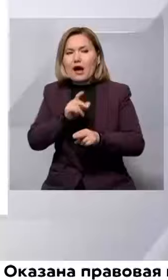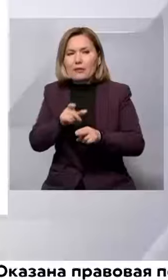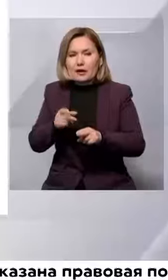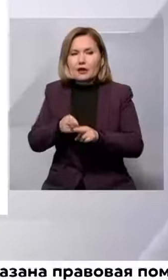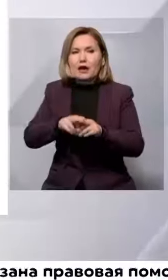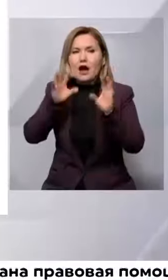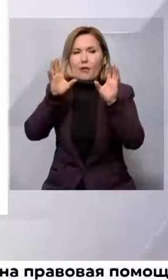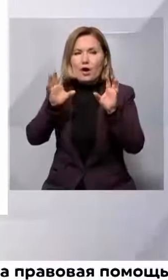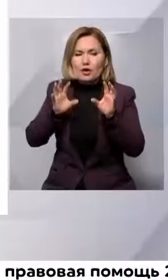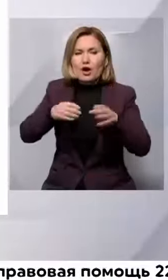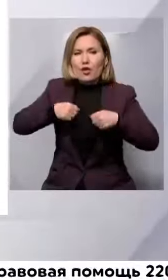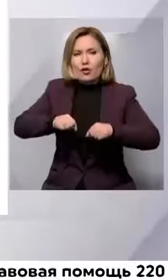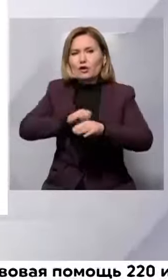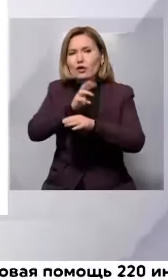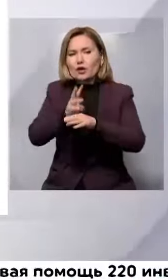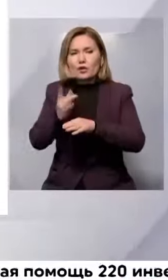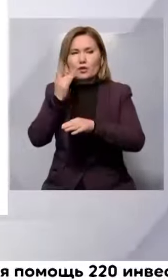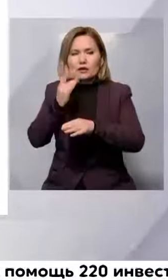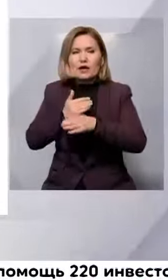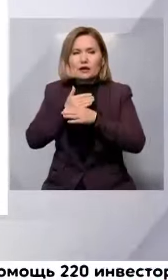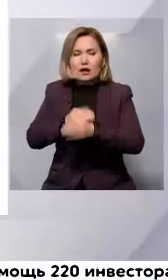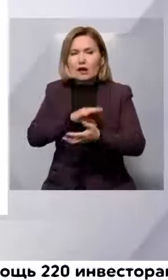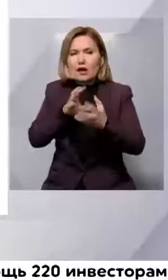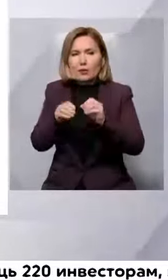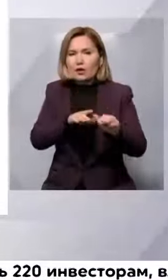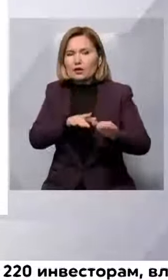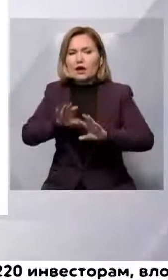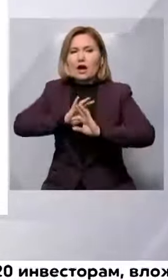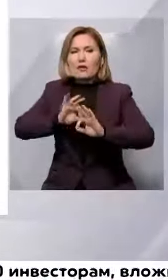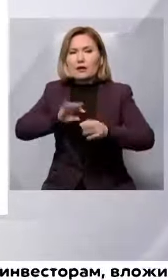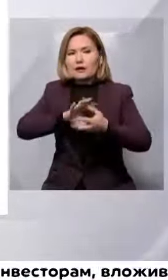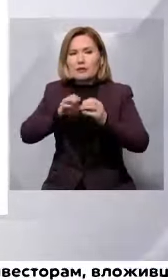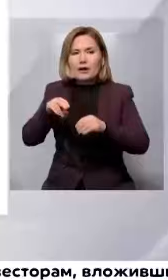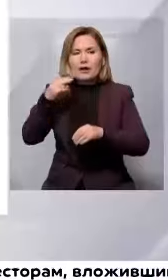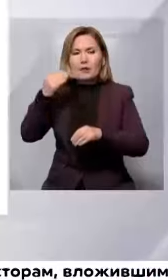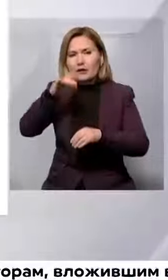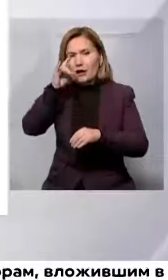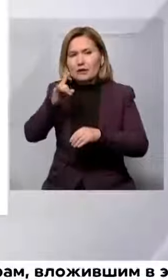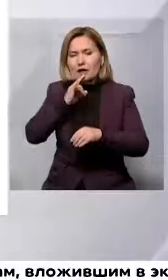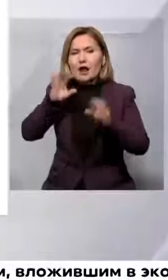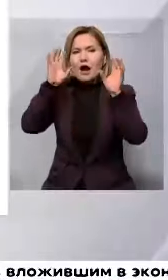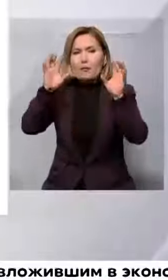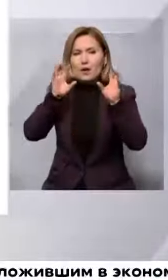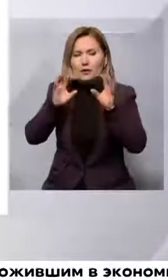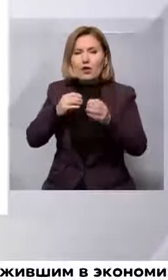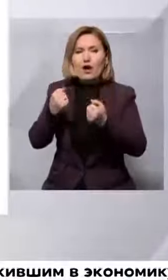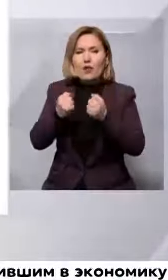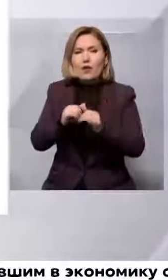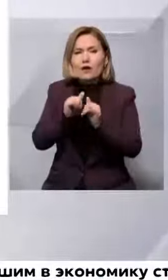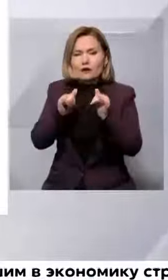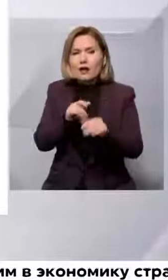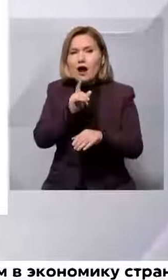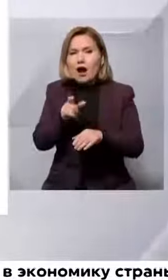азаматтардың конституциялық құқықтарын қамтамасыз етуге бағытталған шаралар туралы баяндады. Президент елімізде заңдылықты одан әрі нығайту